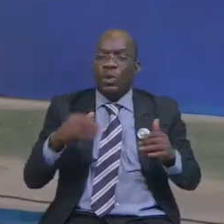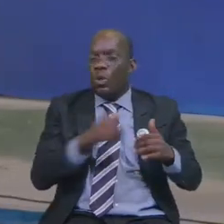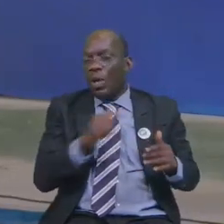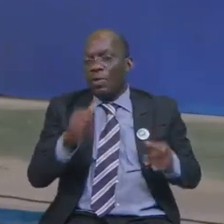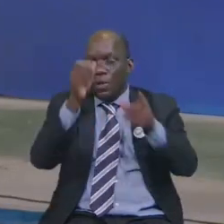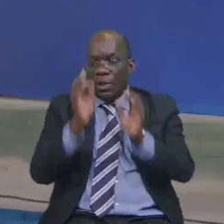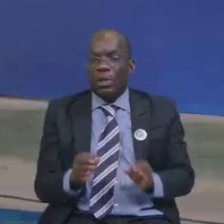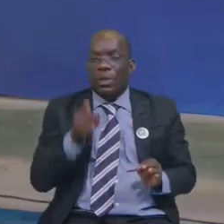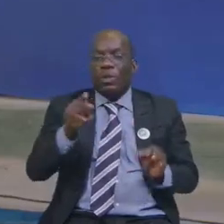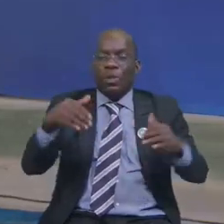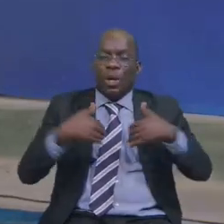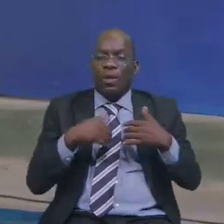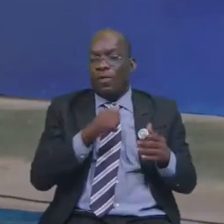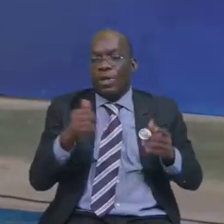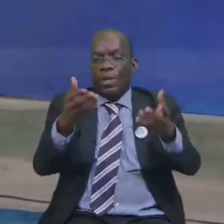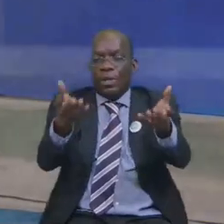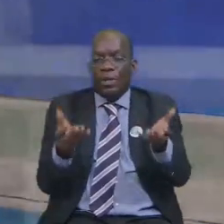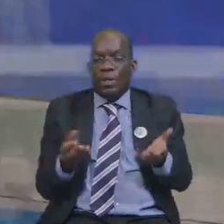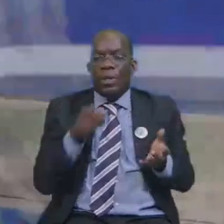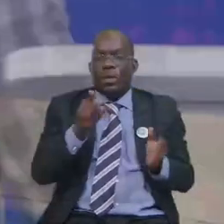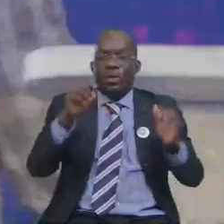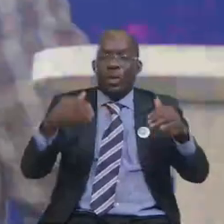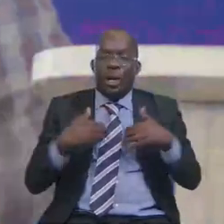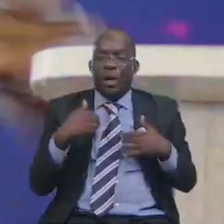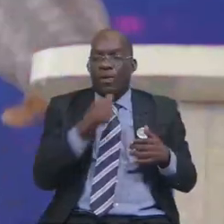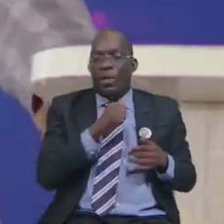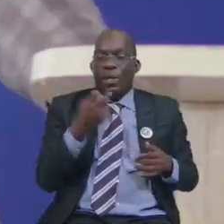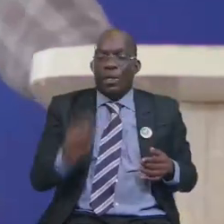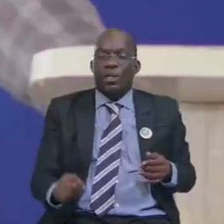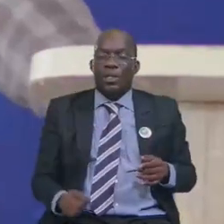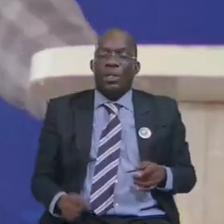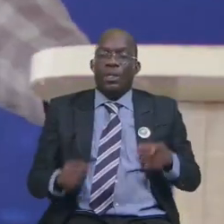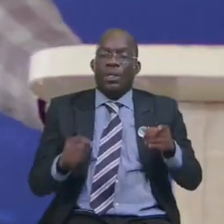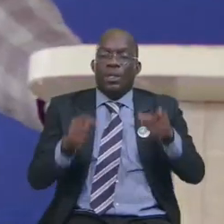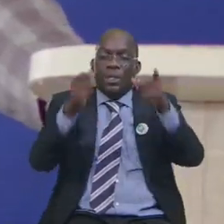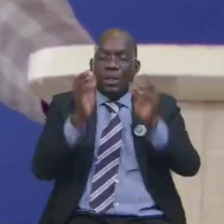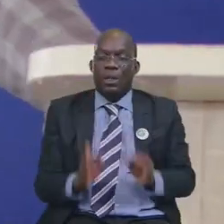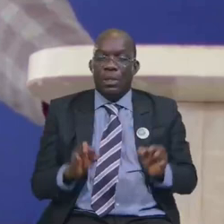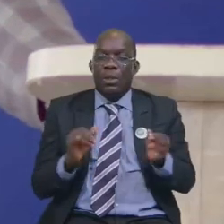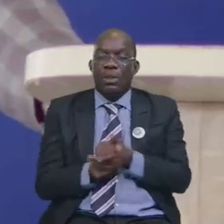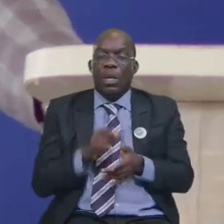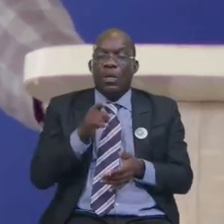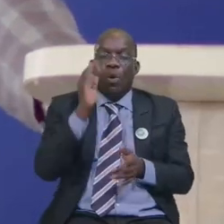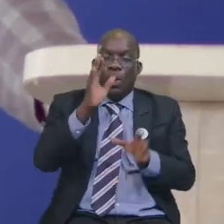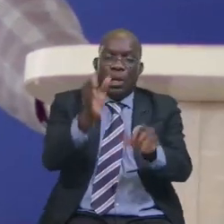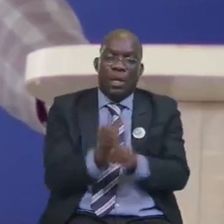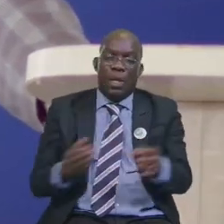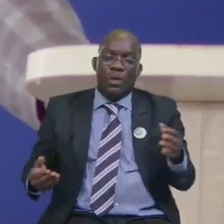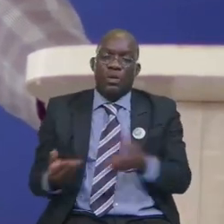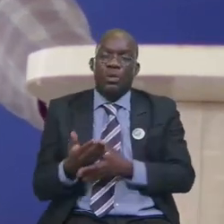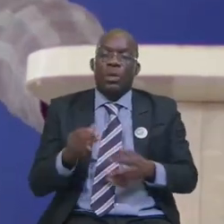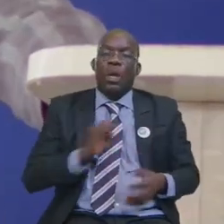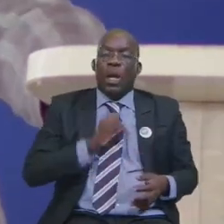et tu as la détermination que tu vas continuer je vais finir